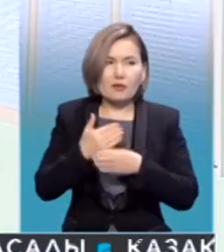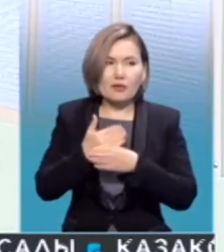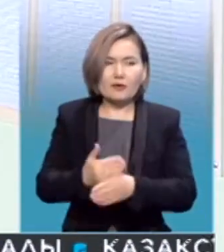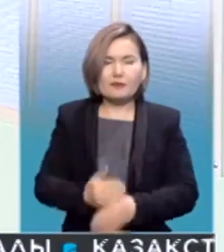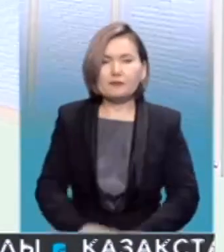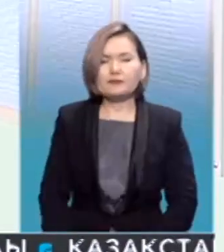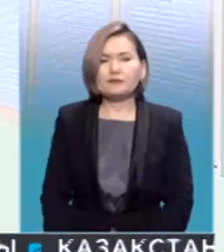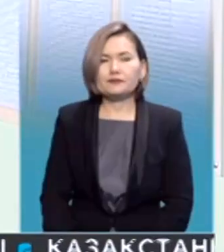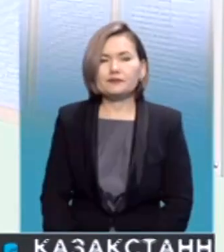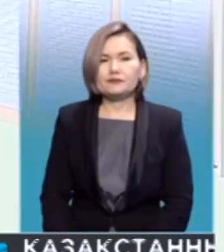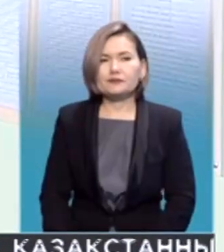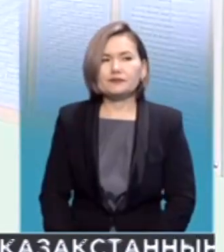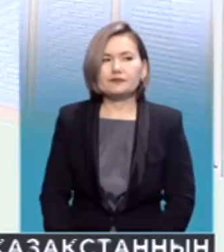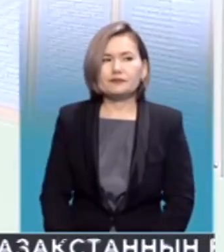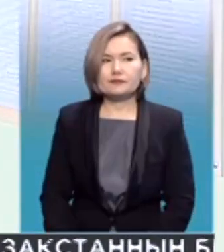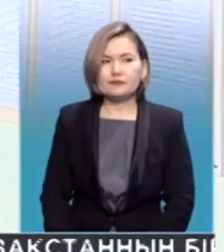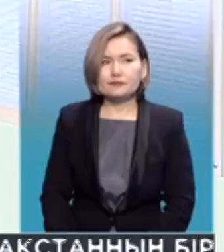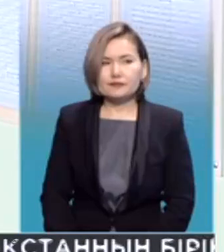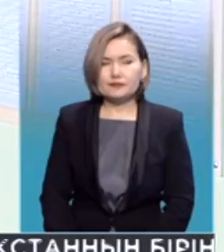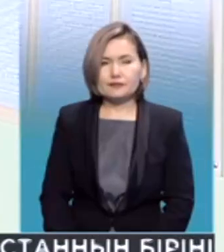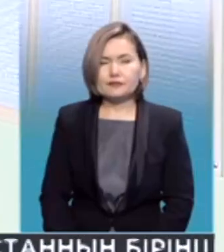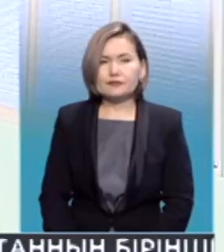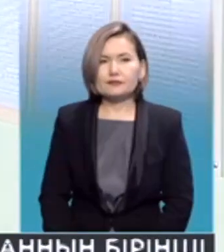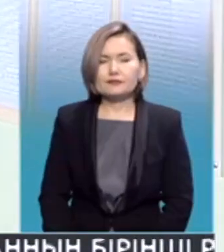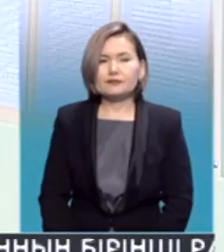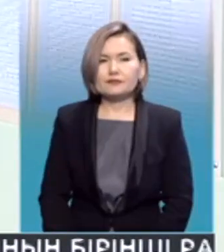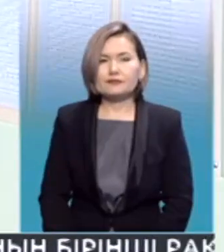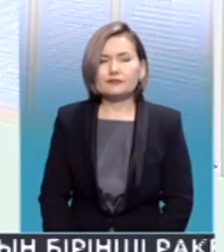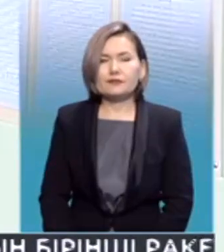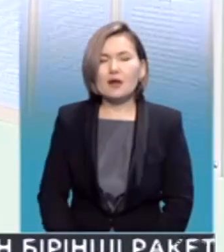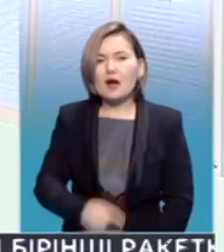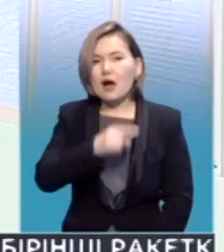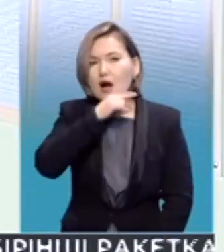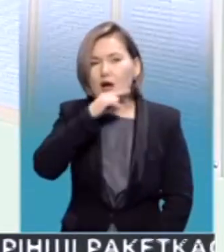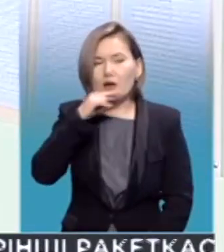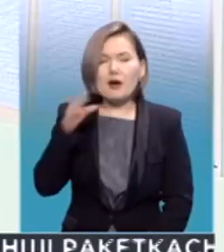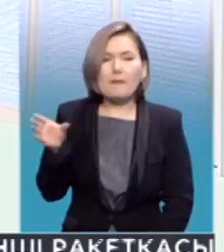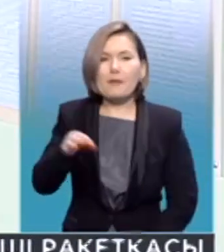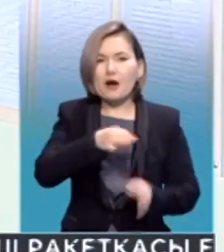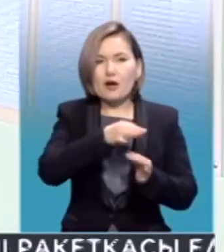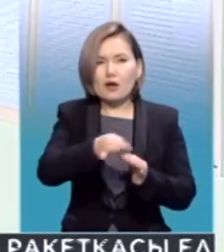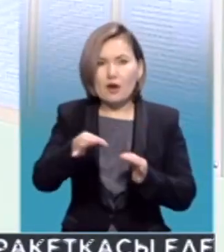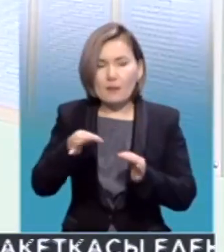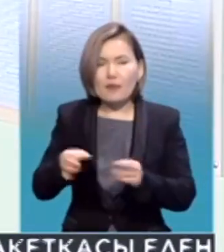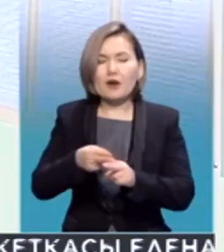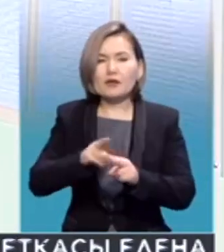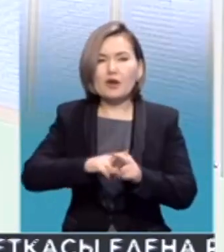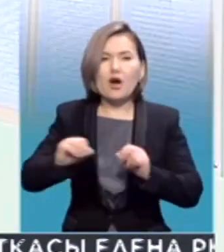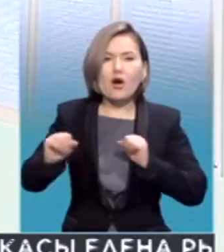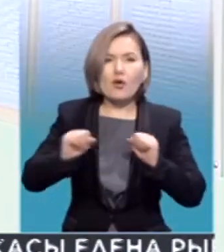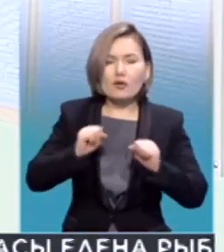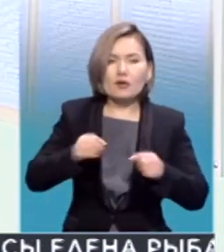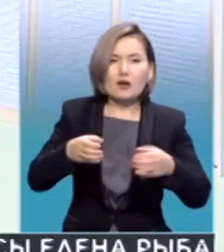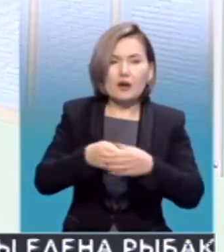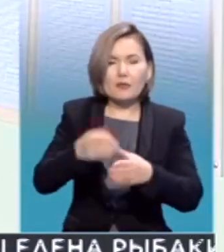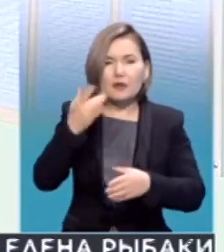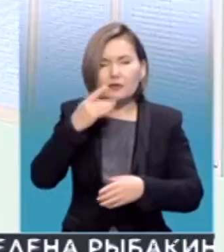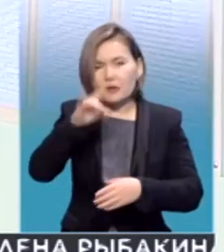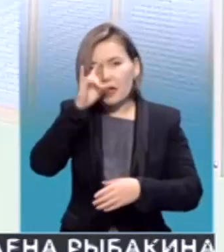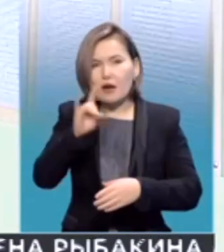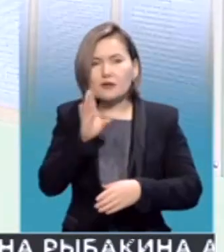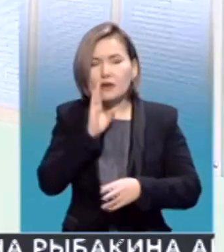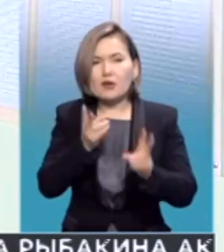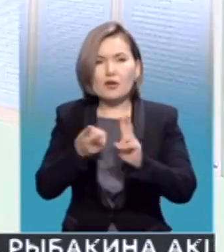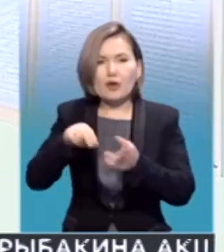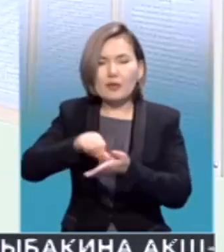Омска». Выступаем на всех площадках города. Ресейдің барлық өңірін аралап, ұлттық өнерді ұлықтап жүрміз. Оған қоса